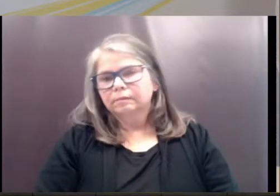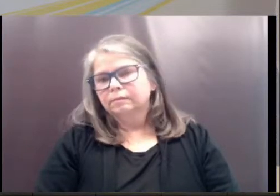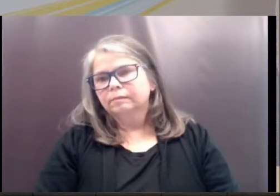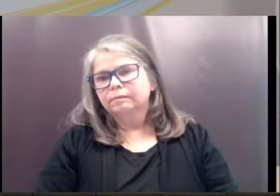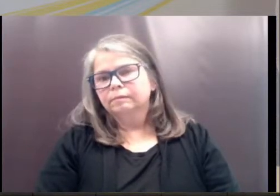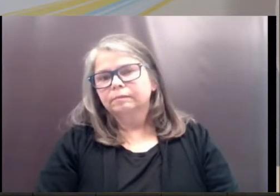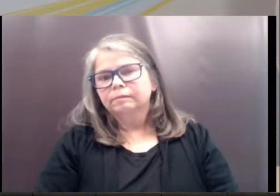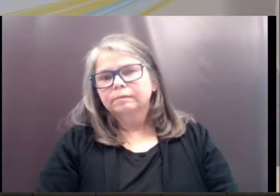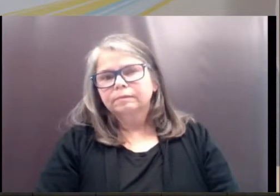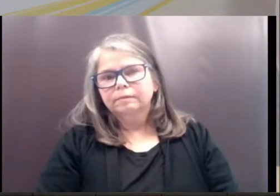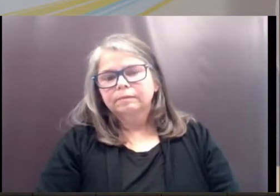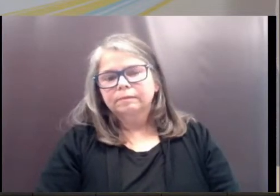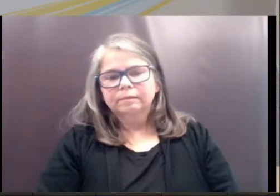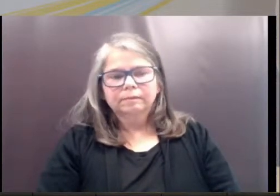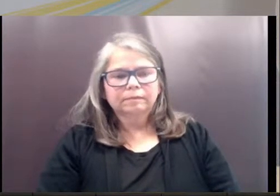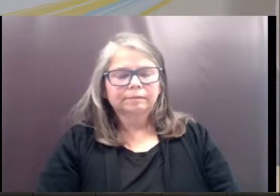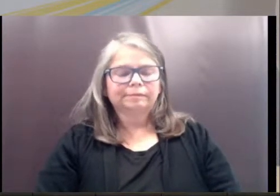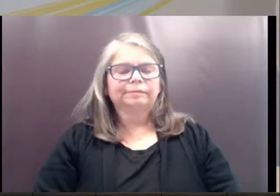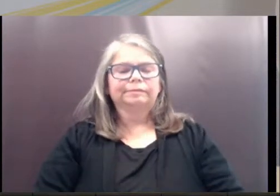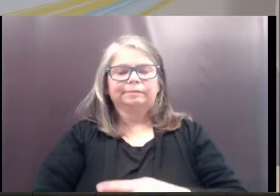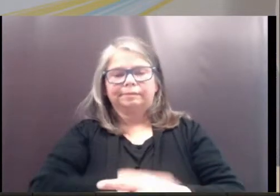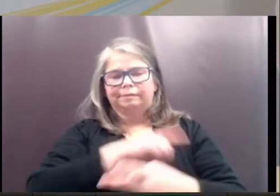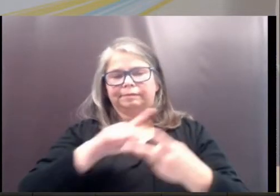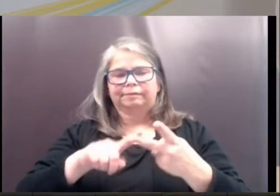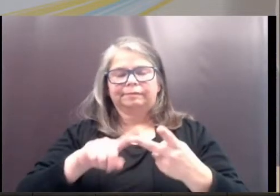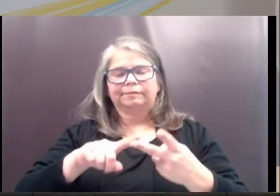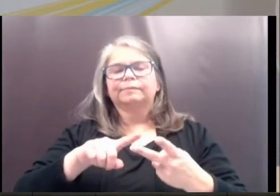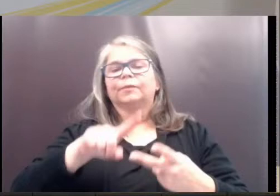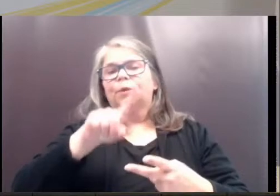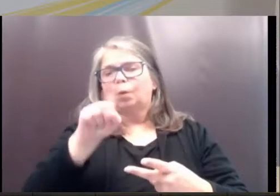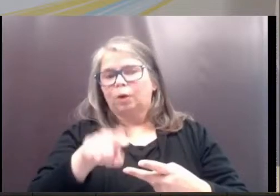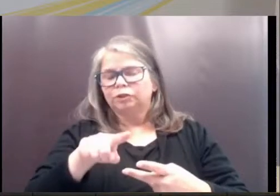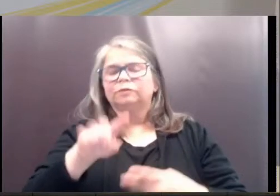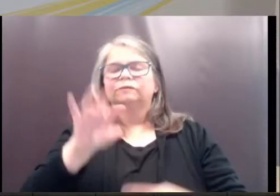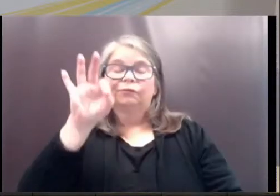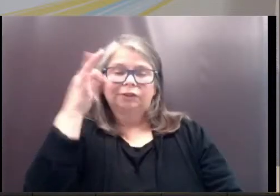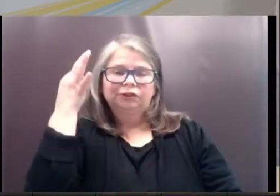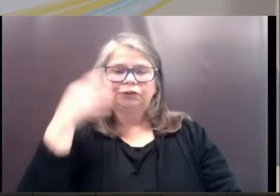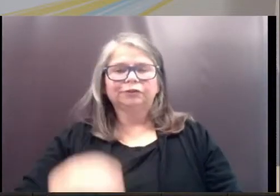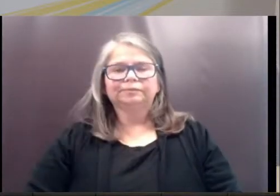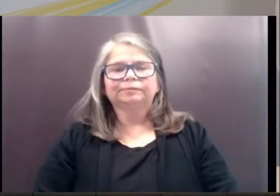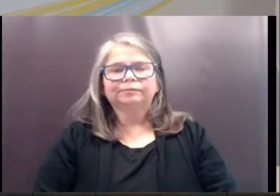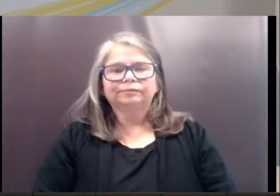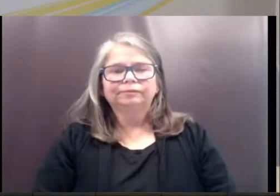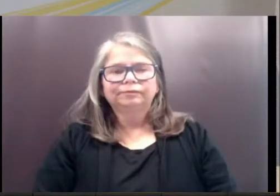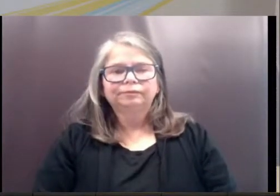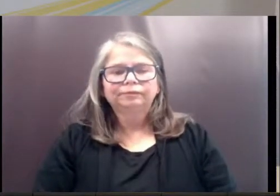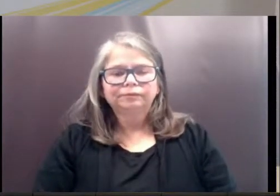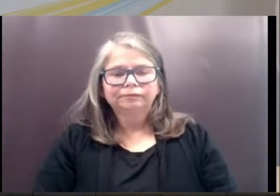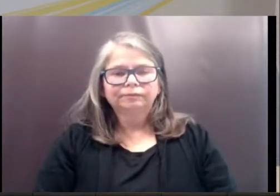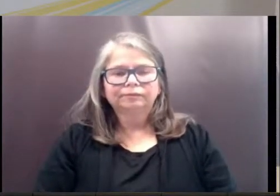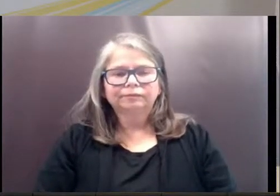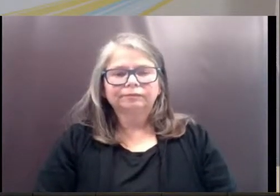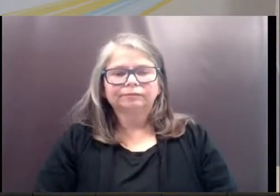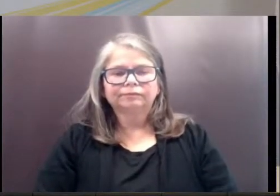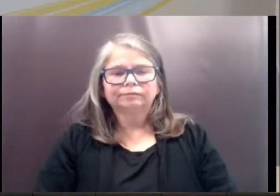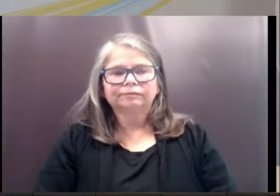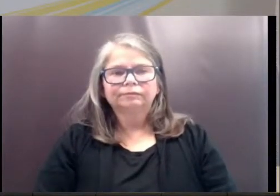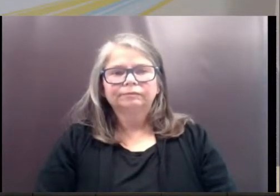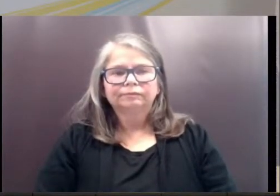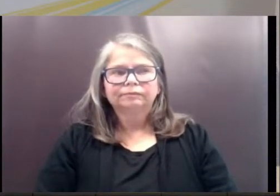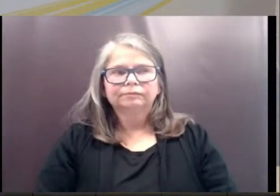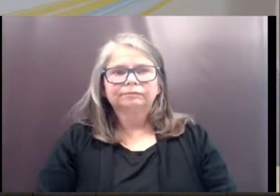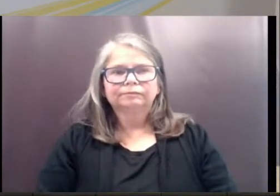Merci. Et est-ce que une fois que les personnes seront vaccinées, est-ce qu'il y aura des public health